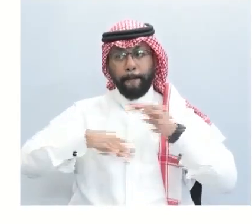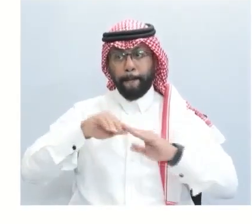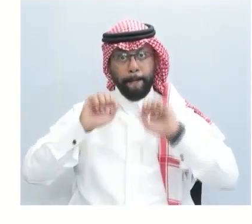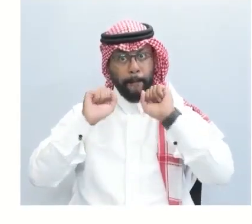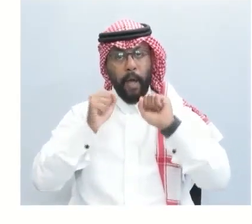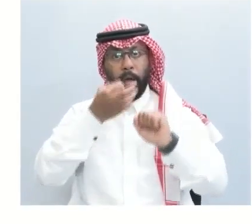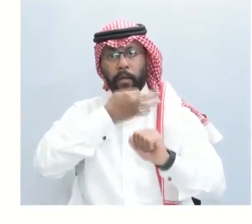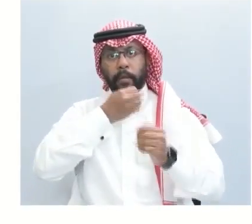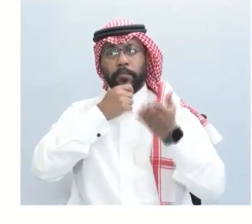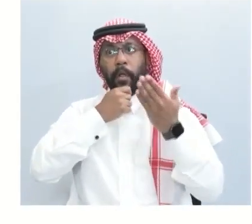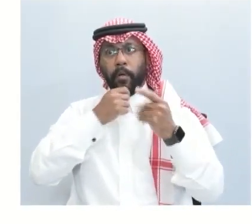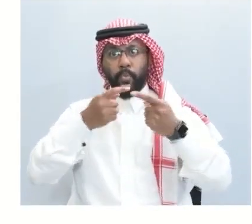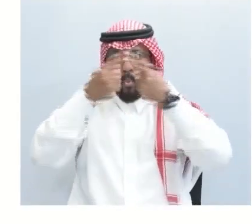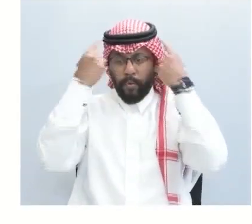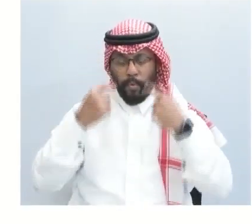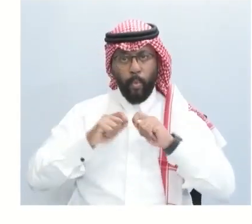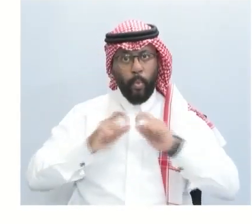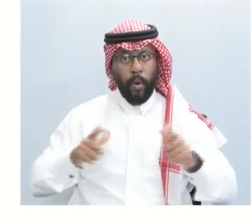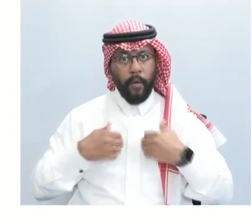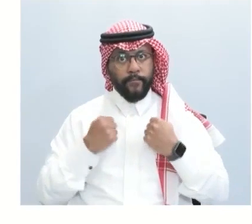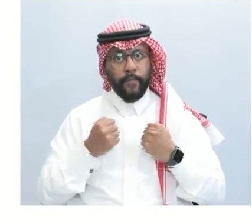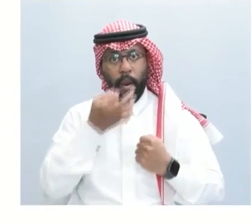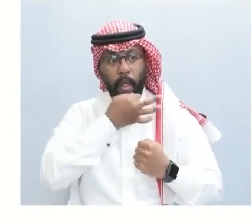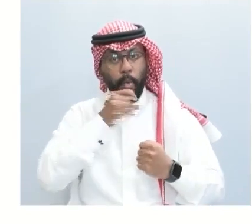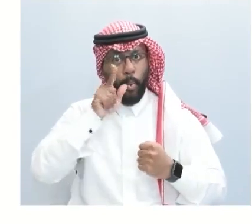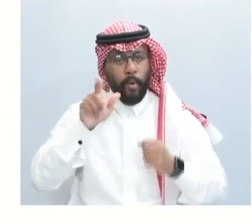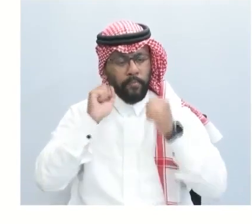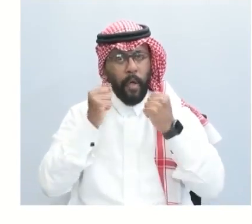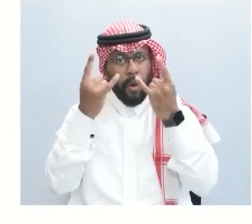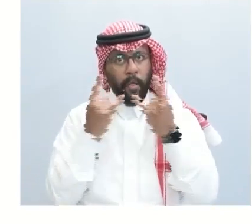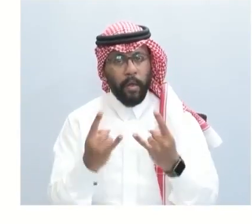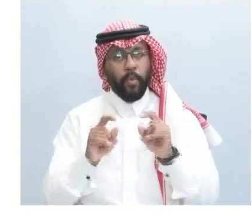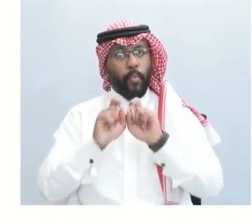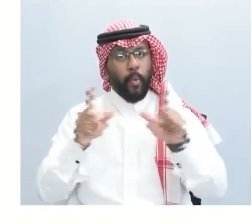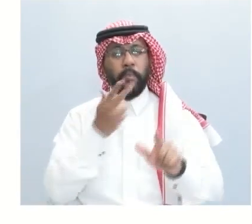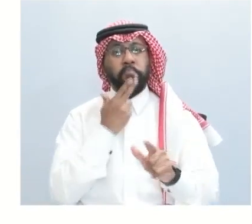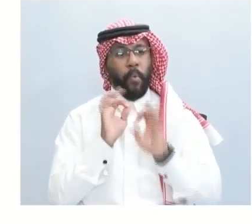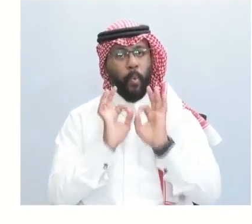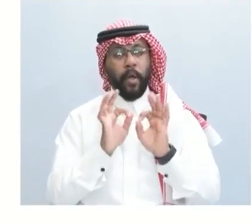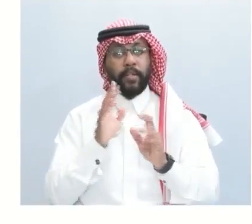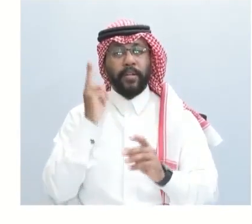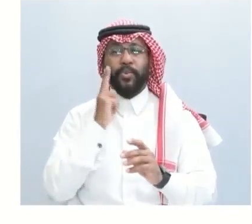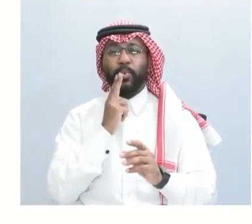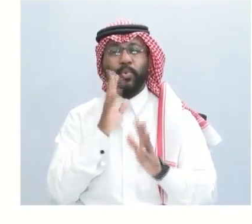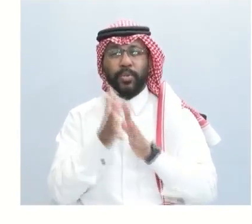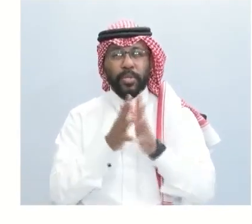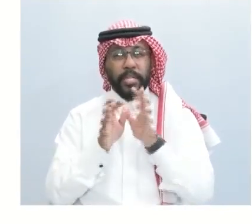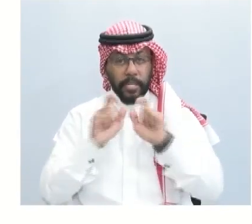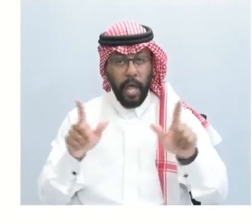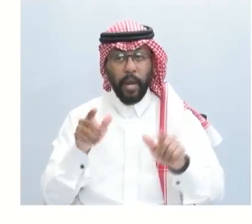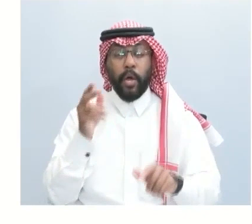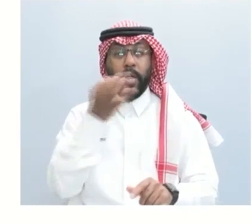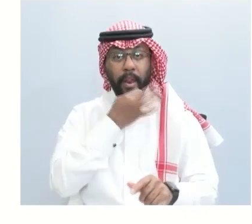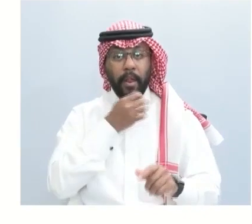الالقاء الجراه والطلاقه وسلامه الضبط وسلامه الوقفات والتنغيم وتلوين الصوت واخيرا من ضمن الاهداف ان